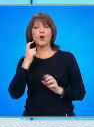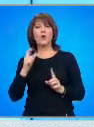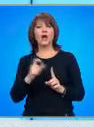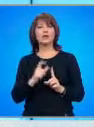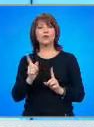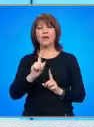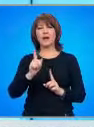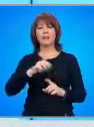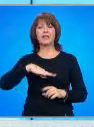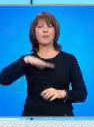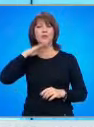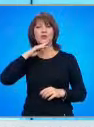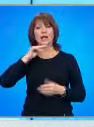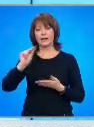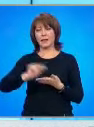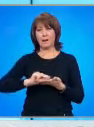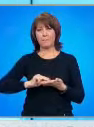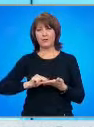стигне мастилото на химикала да ги уволни.